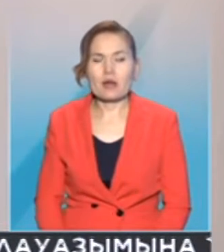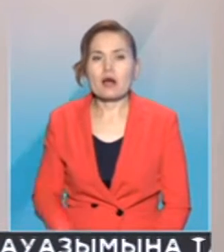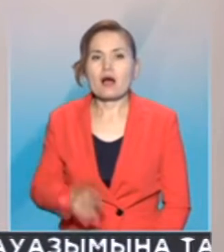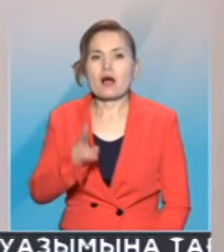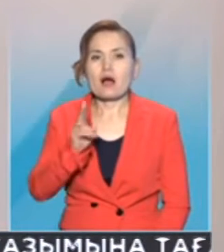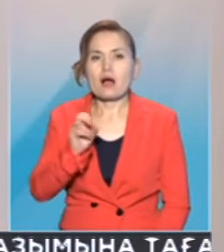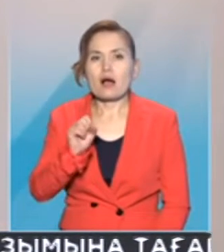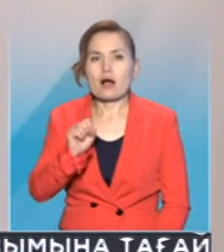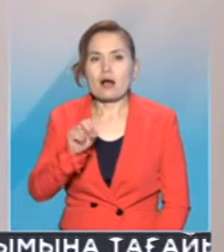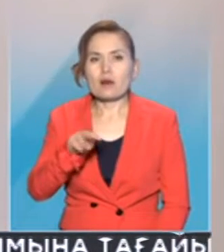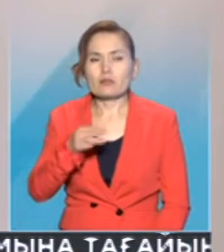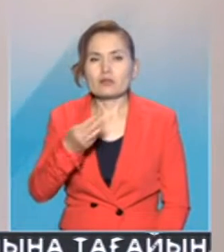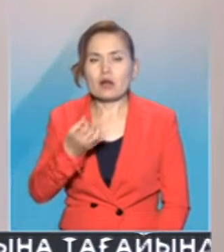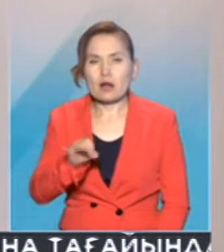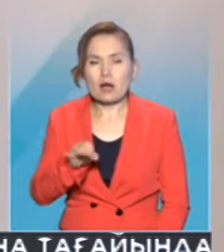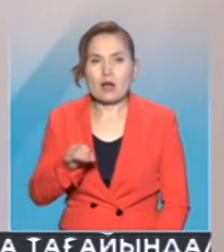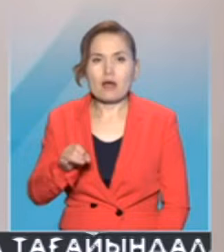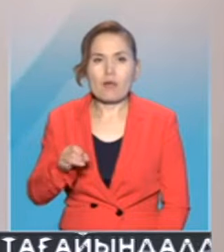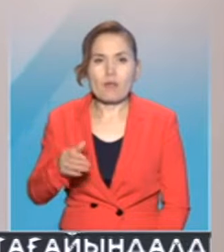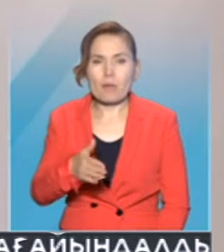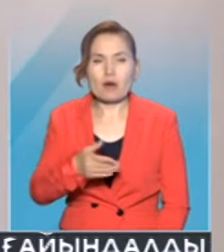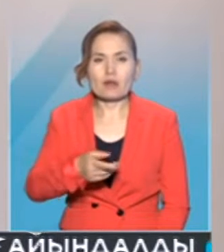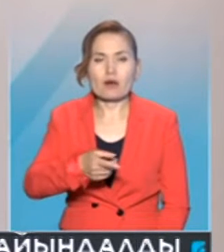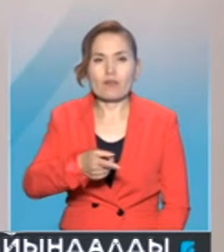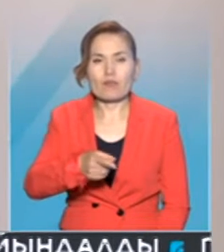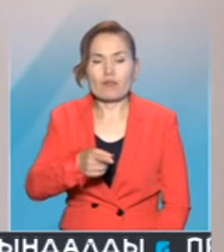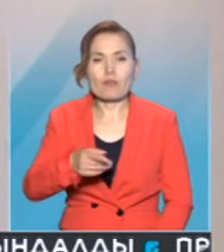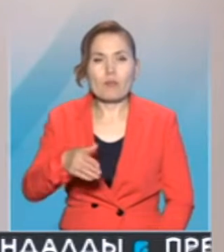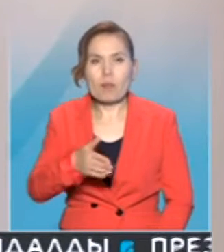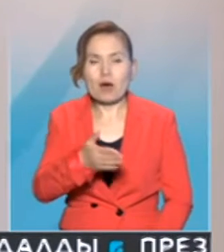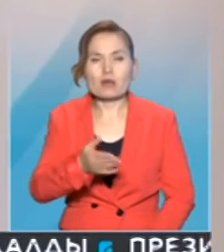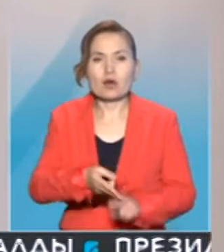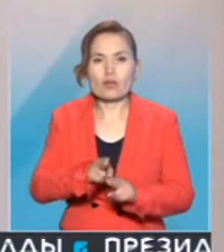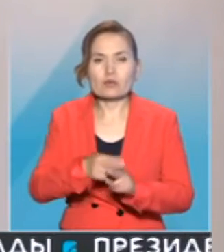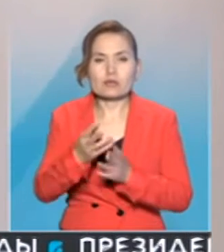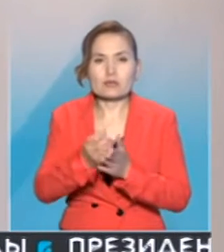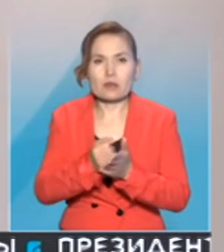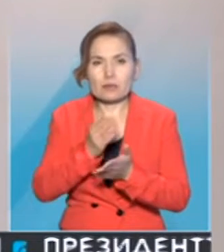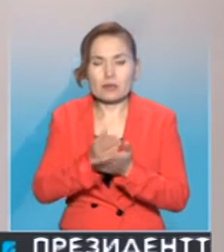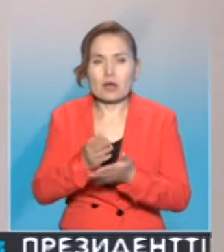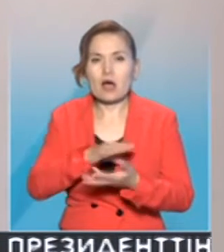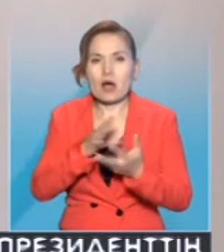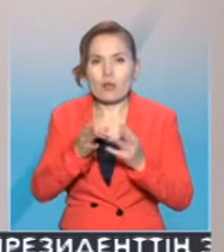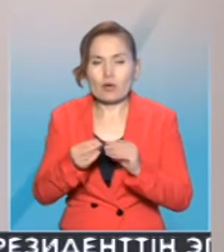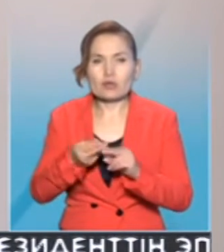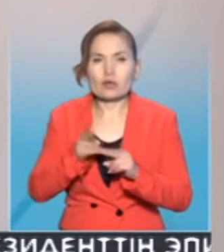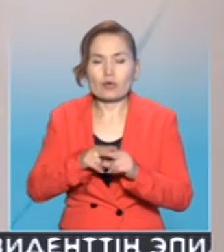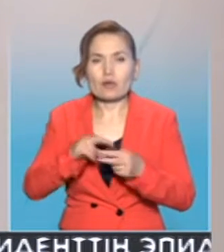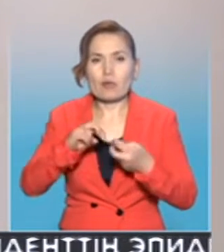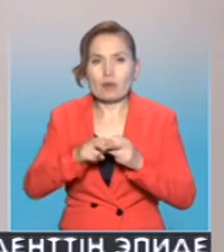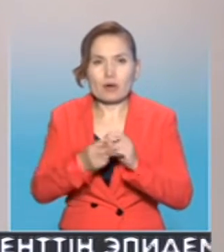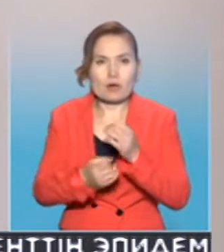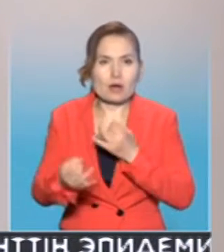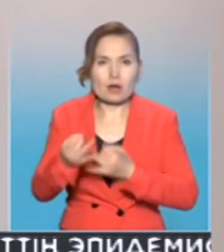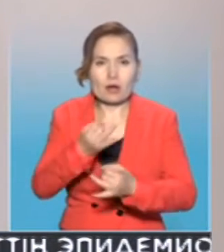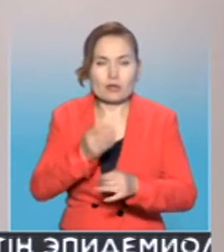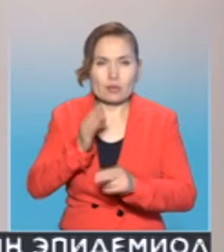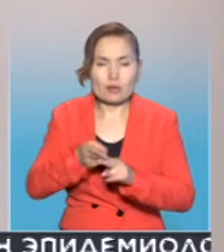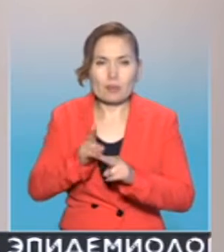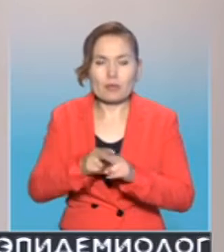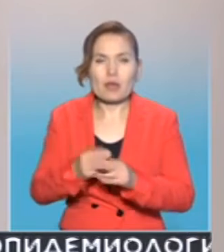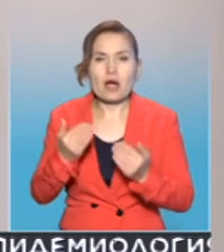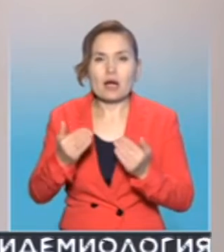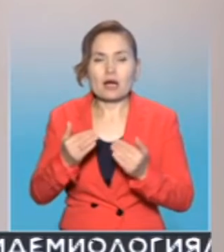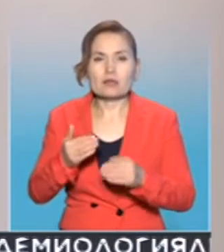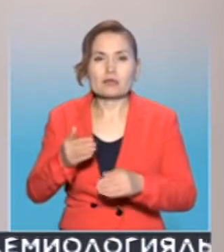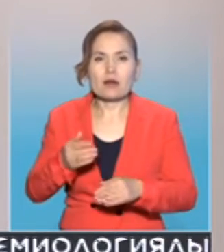су қоймасында балық қоры тұрақты. Қазіргі таңда бұл мәселе балық шаруашылығы комитетінде қаралып жатқан жоқ. Сондықтан кәсіпшілік